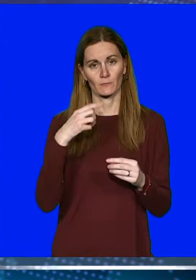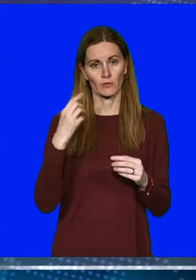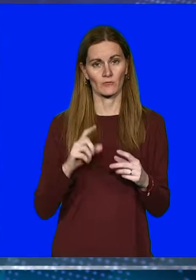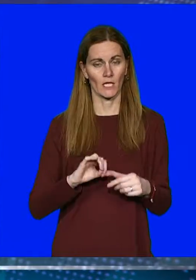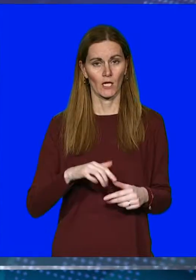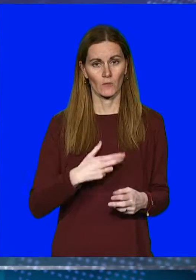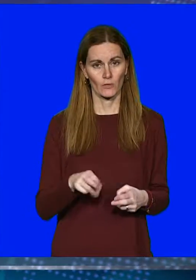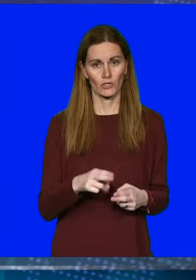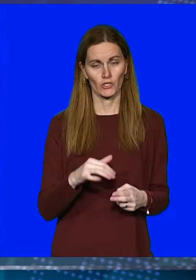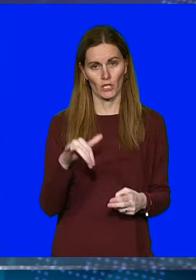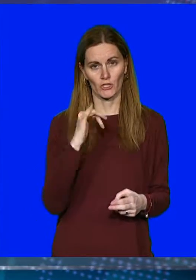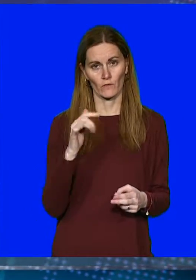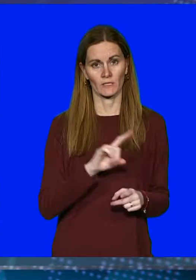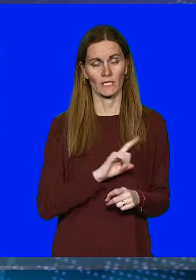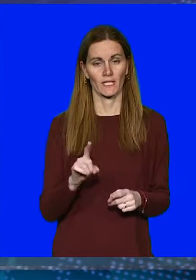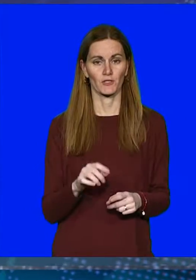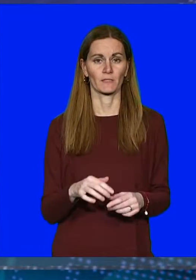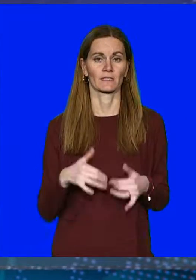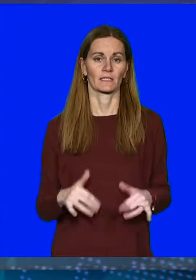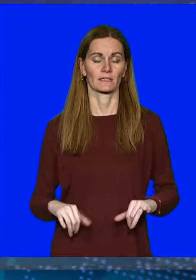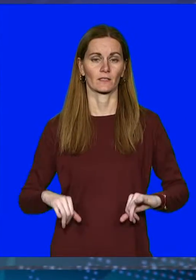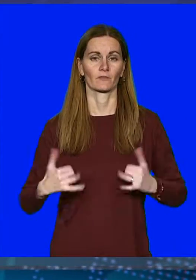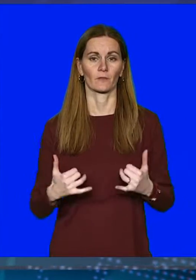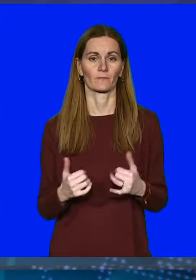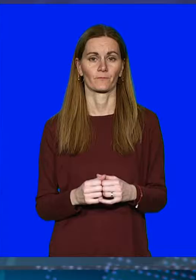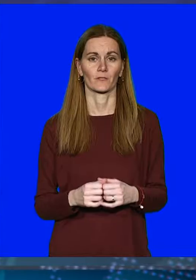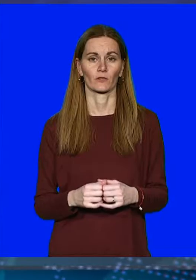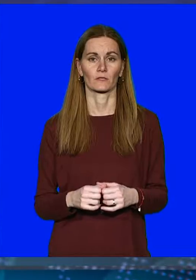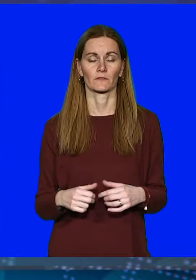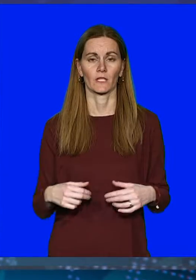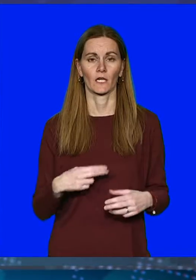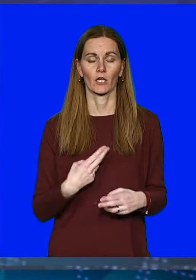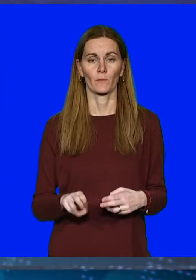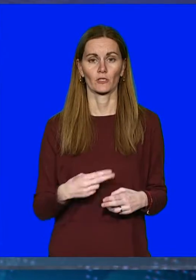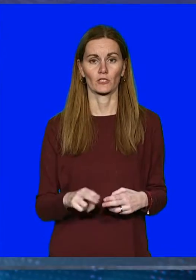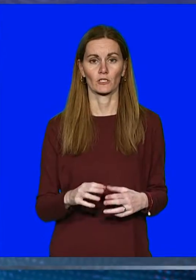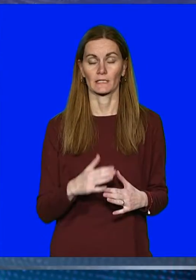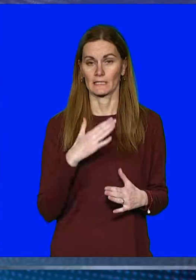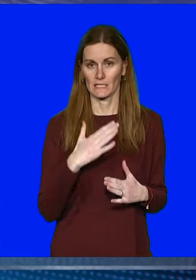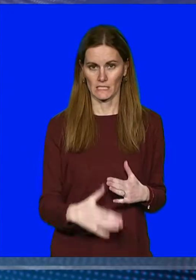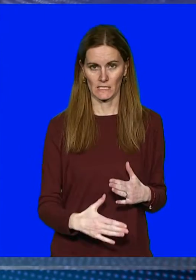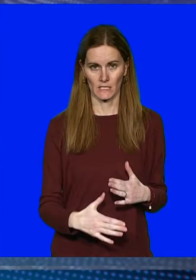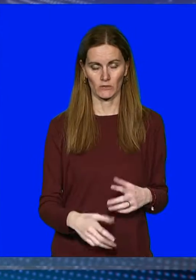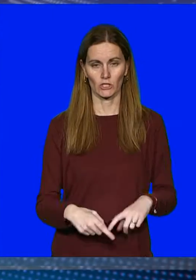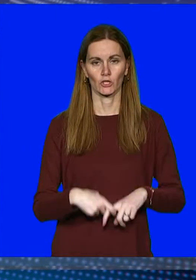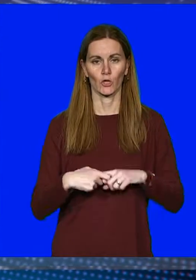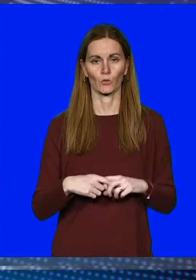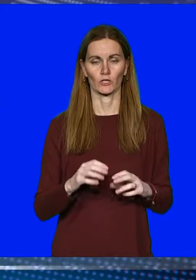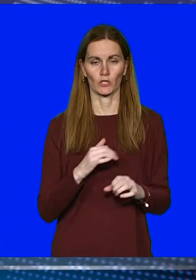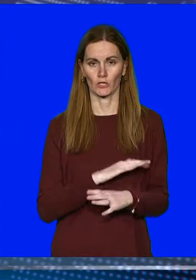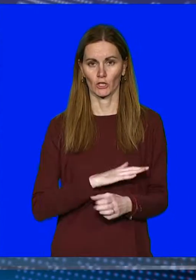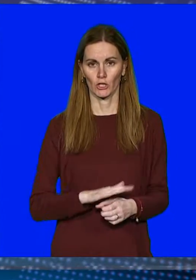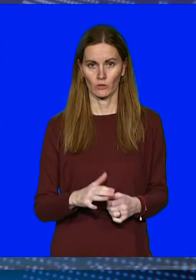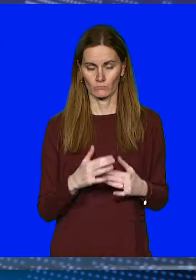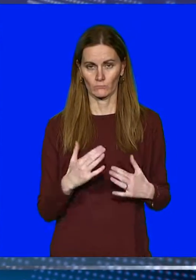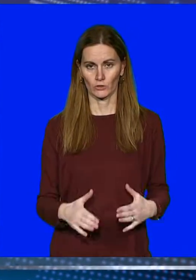završiti priču sa pročistačem, ipak to neće biti takva godina. Pročistač je službeno završen, uređaj